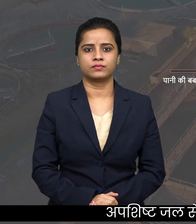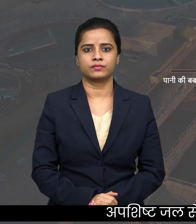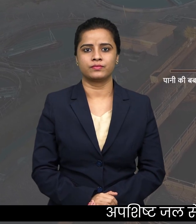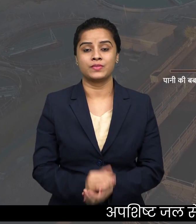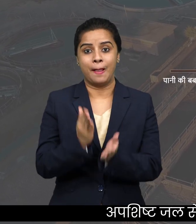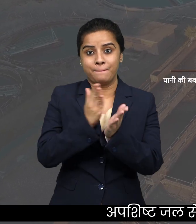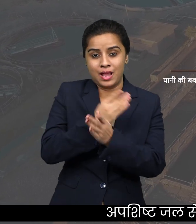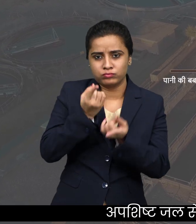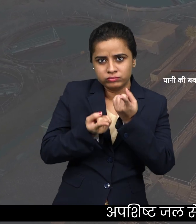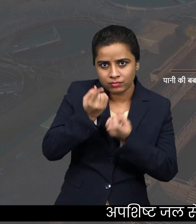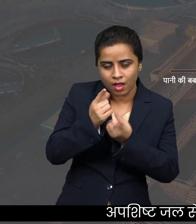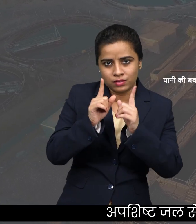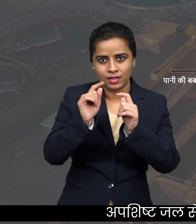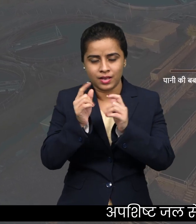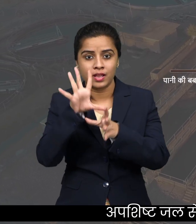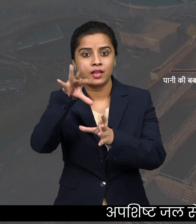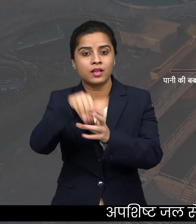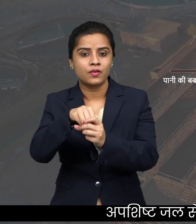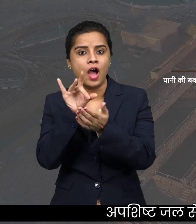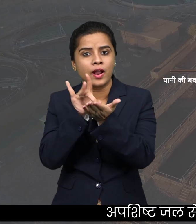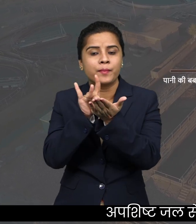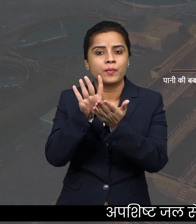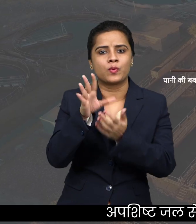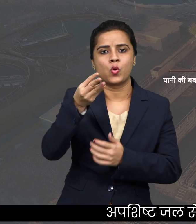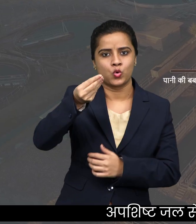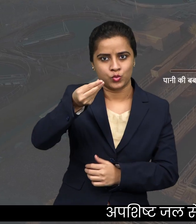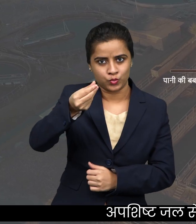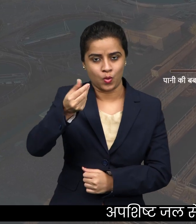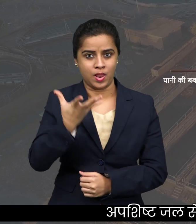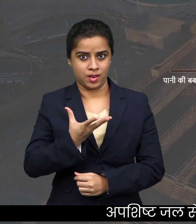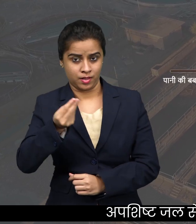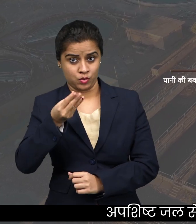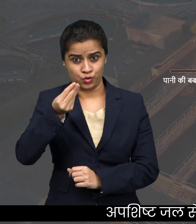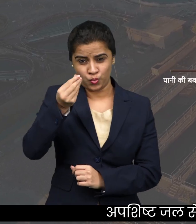अपशिष्ट जल से मिट्टी और ठोस कणों को हटाना शामिल है।